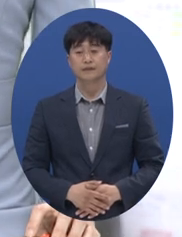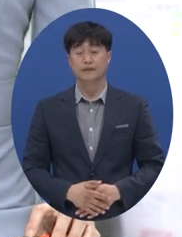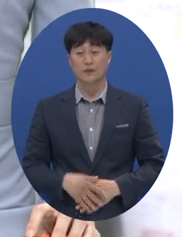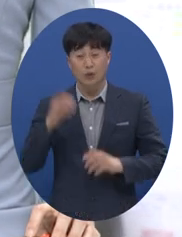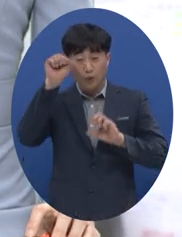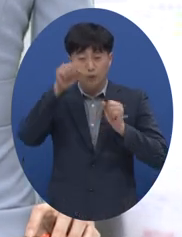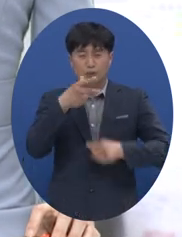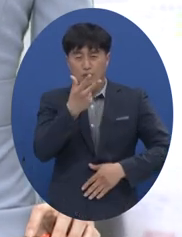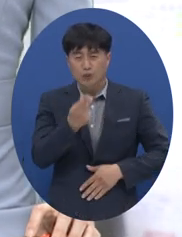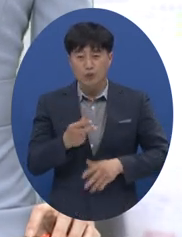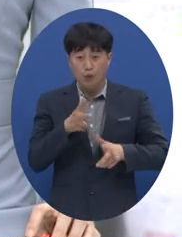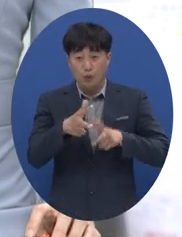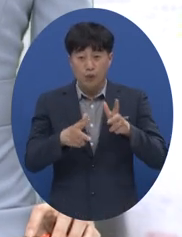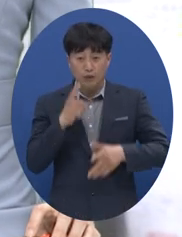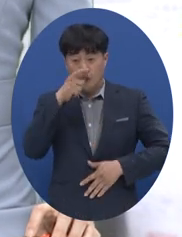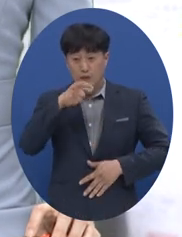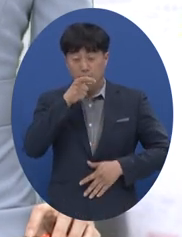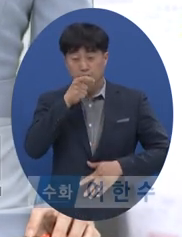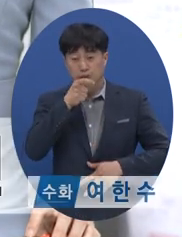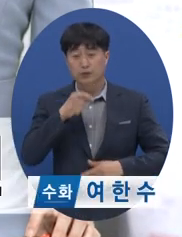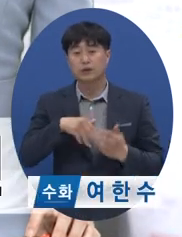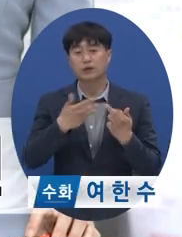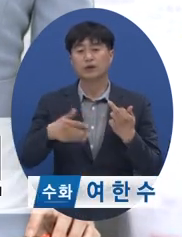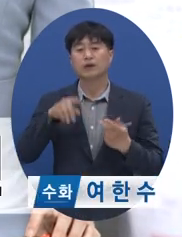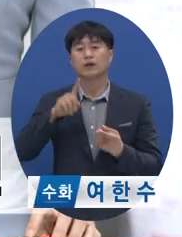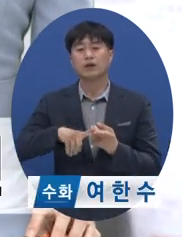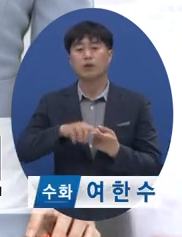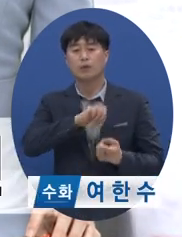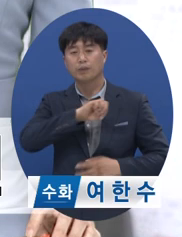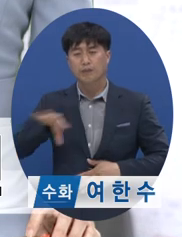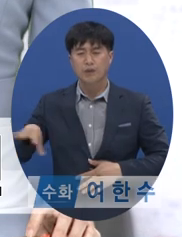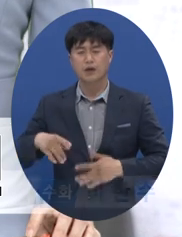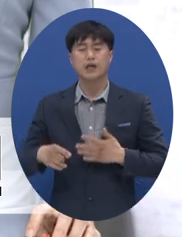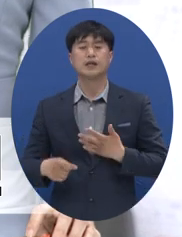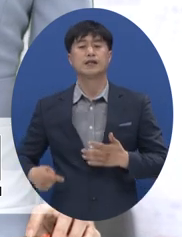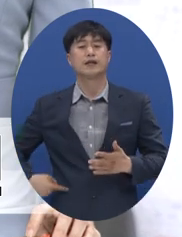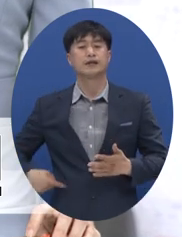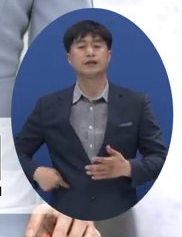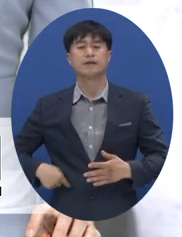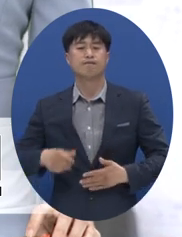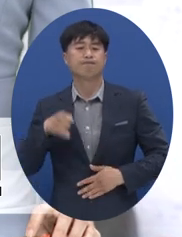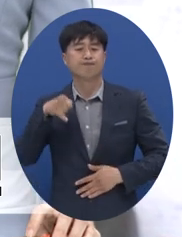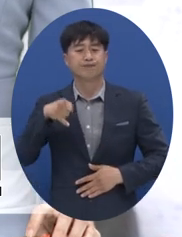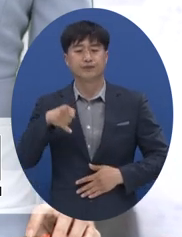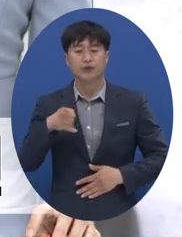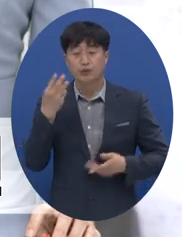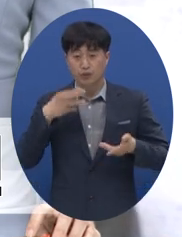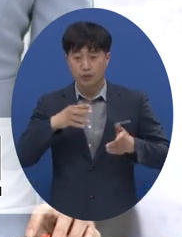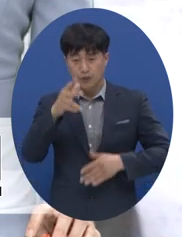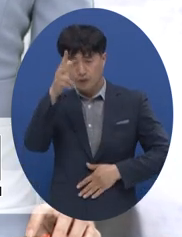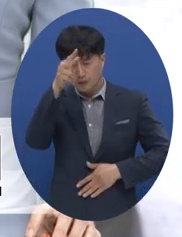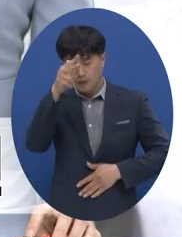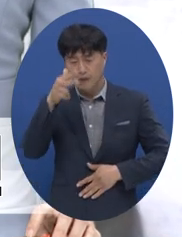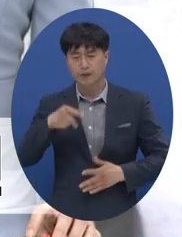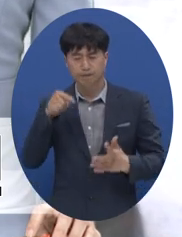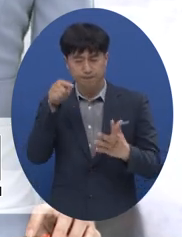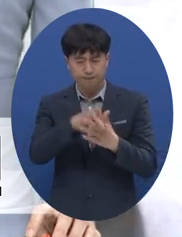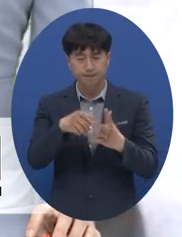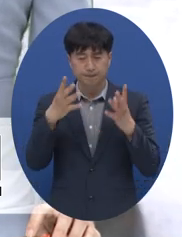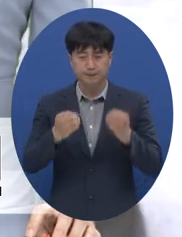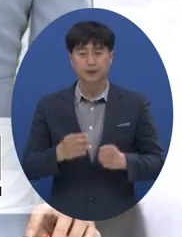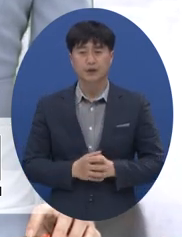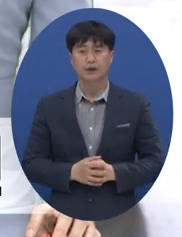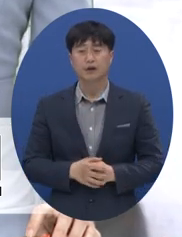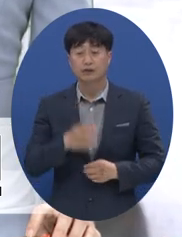같이 분유나 공장 폐수를 하철 해 그대로 흘려 보는 양심불량 업자들이 경기도 단속 망에 무더기로 걸려 들었습니다